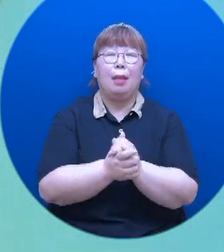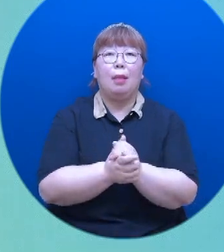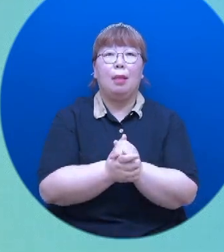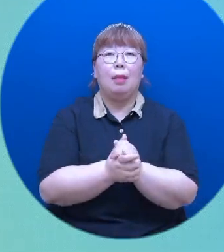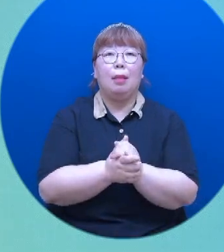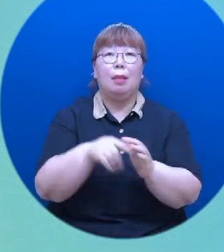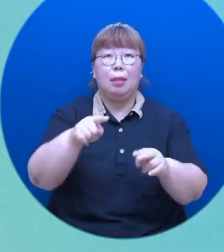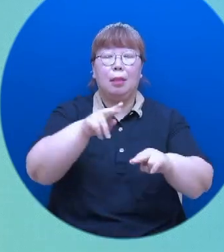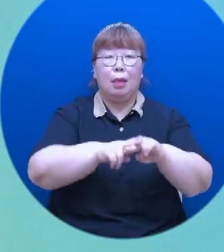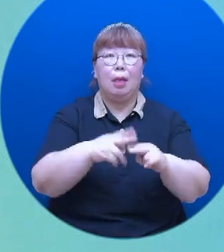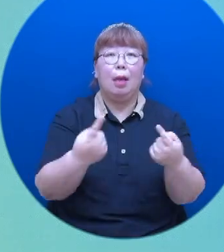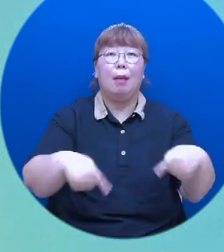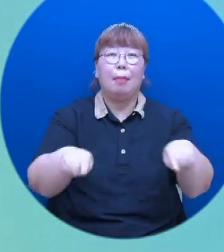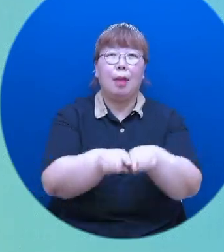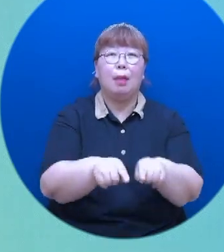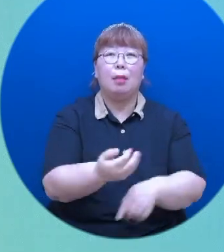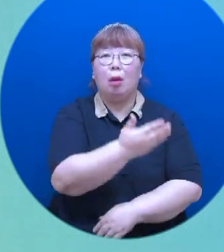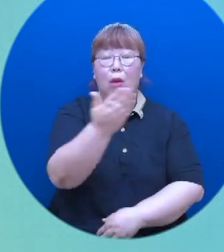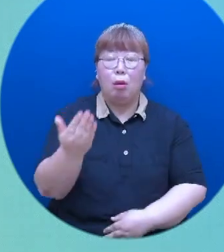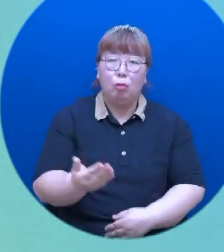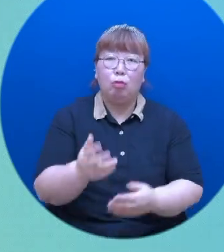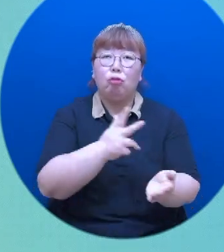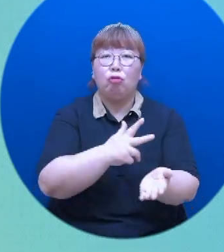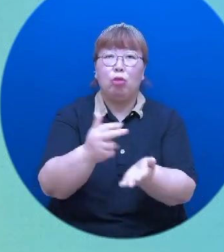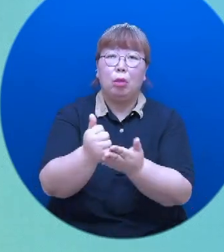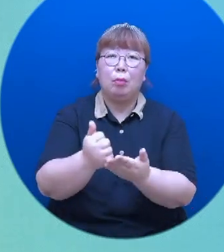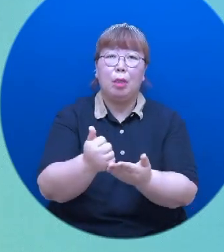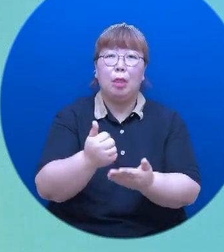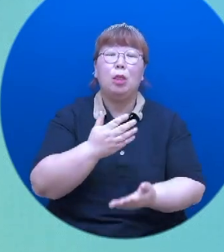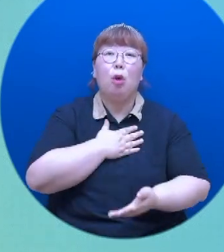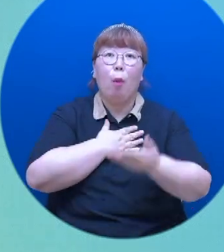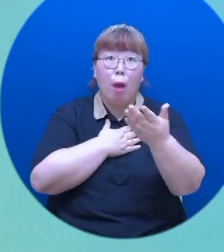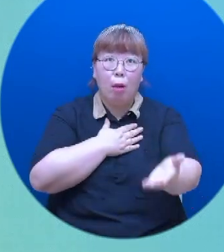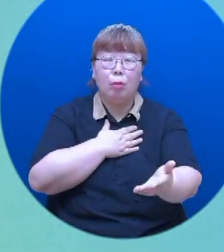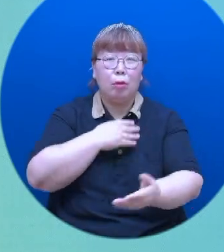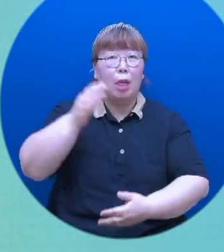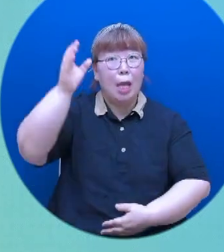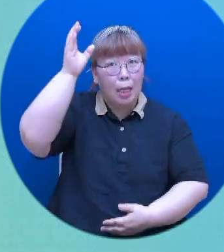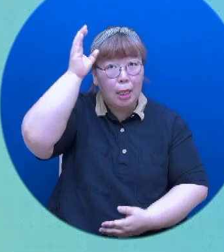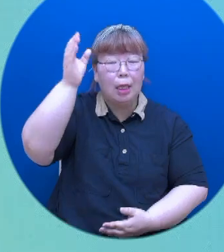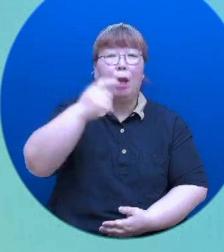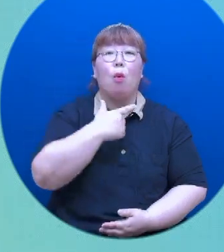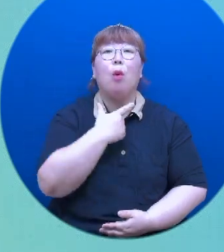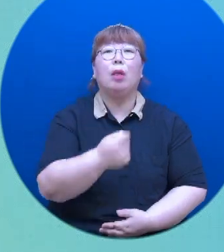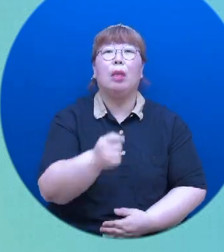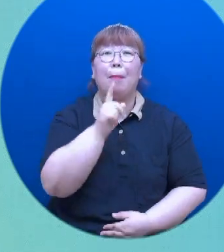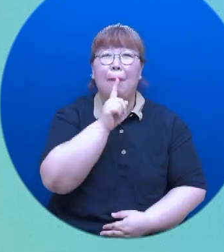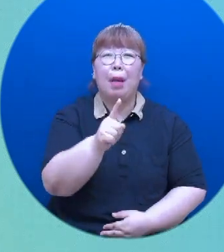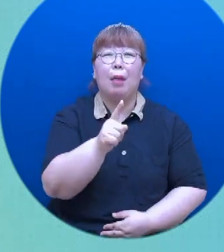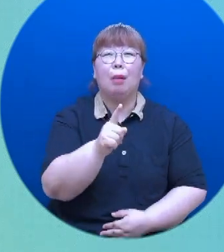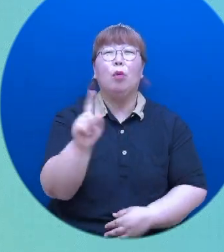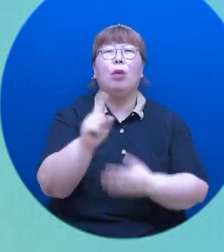저와 여러분, 주님이 저와 여러분에게 기대하고 원하는 바는 믿음이에요.